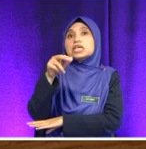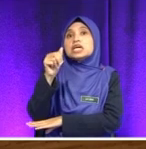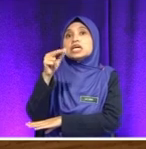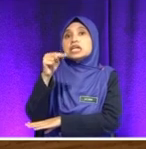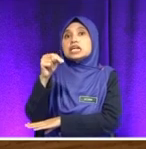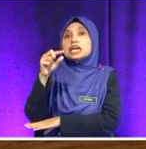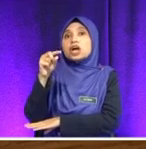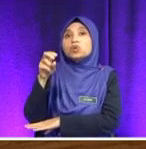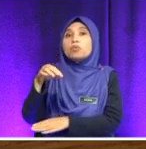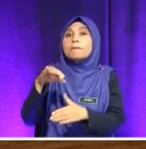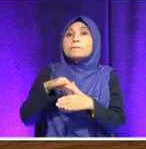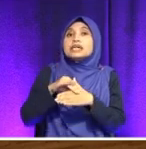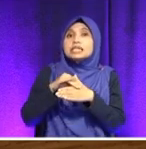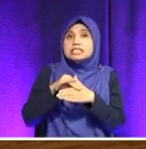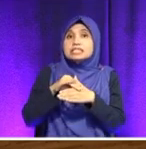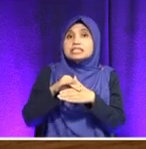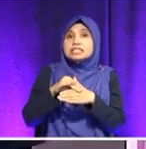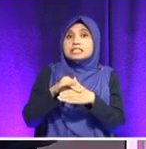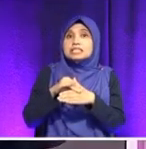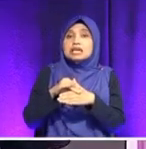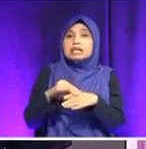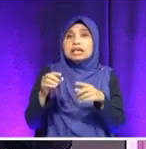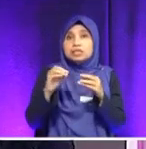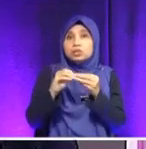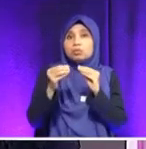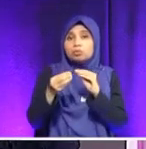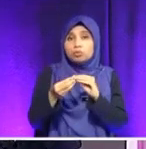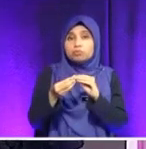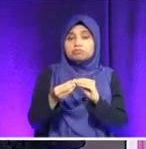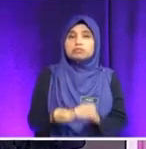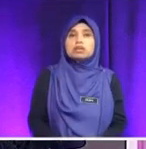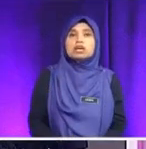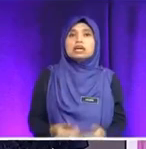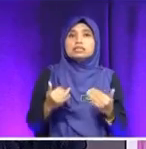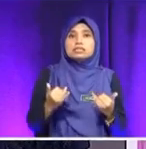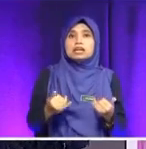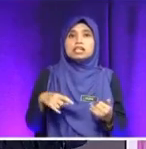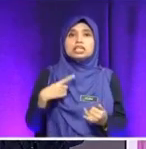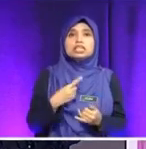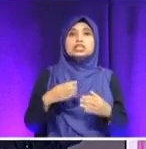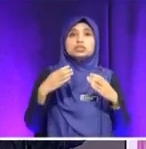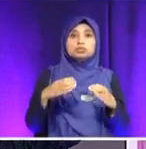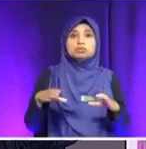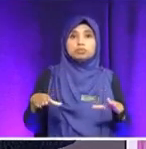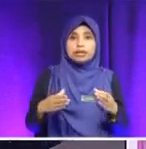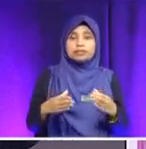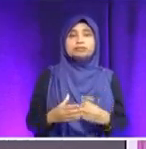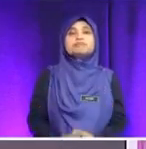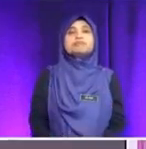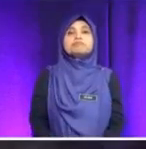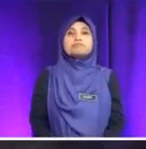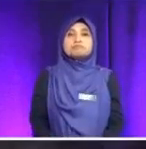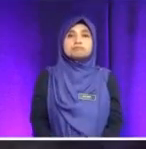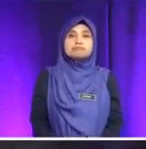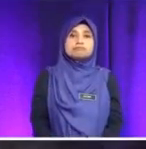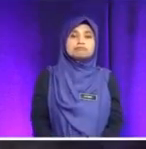meja dan kad menu. Okey, jadi saya dah terang. Jadi sekarang kita cuba buat, Aiman. Boleh, cikgu? Okey.